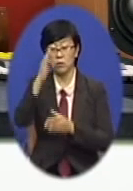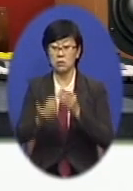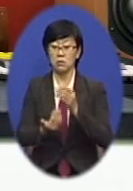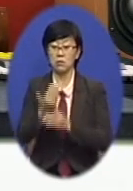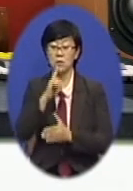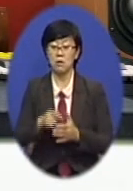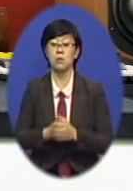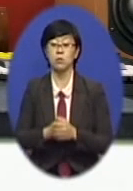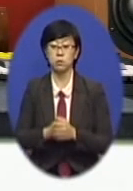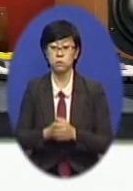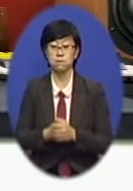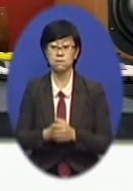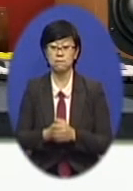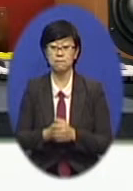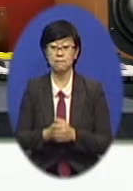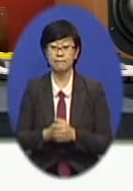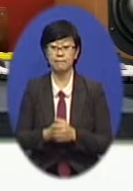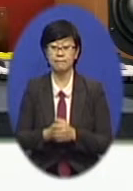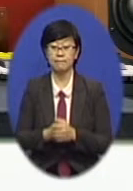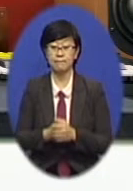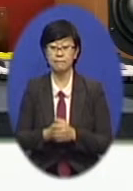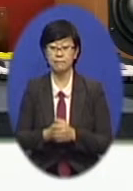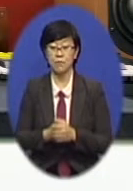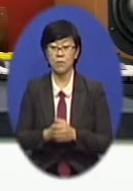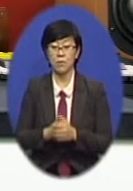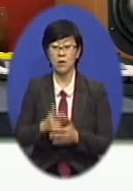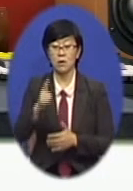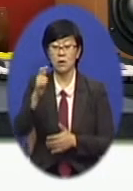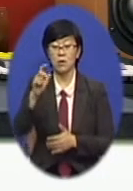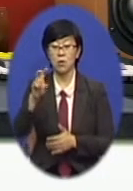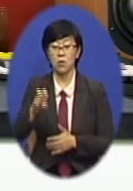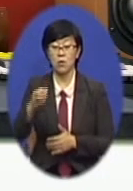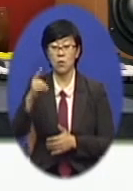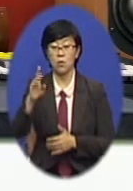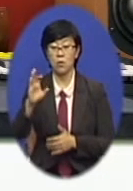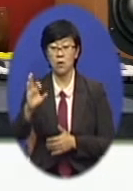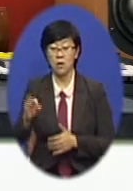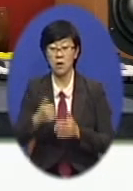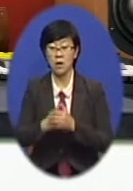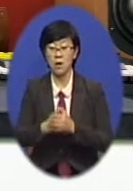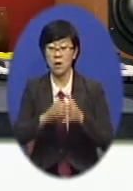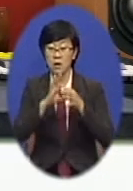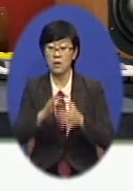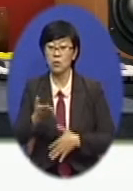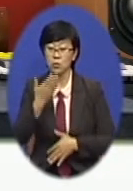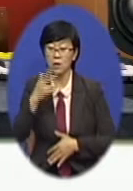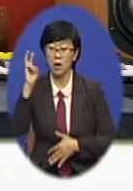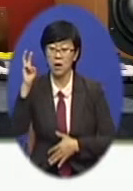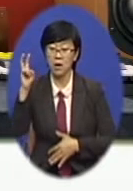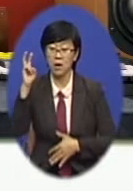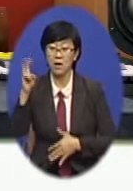고장이 났어요. 예. 그 곰탕 같은 건 너무 많이 먹은 바람에 1년에 6개월 동안 계속 먹으니까 그래서 고장이